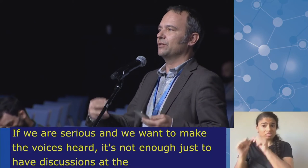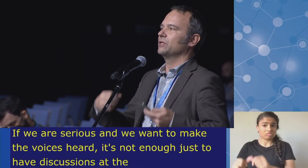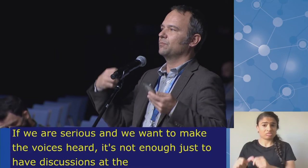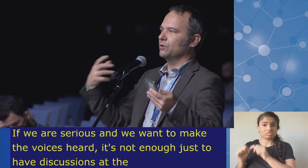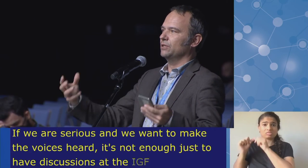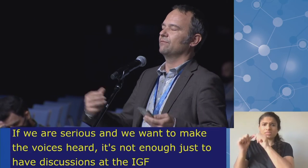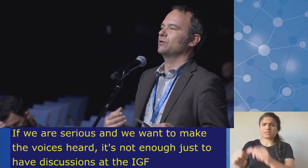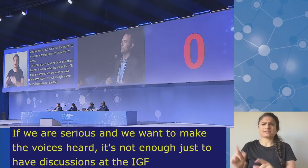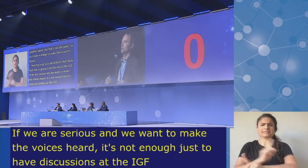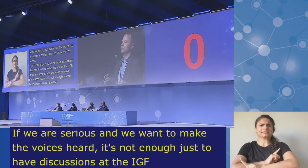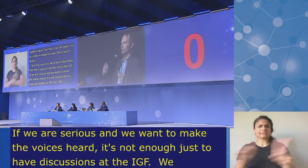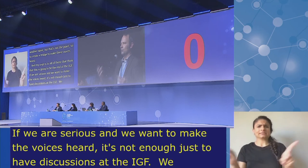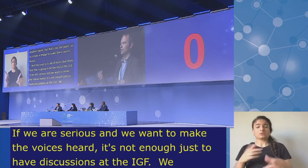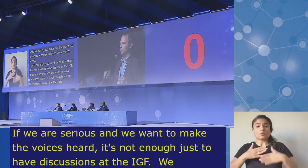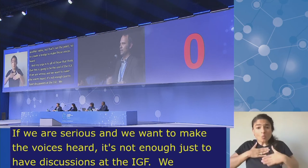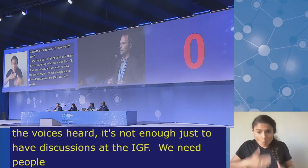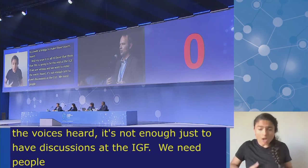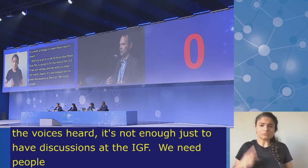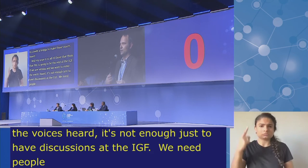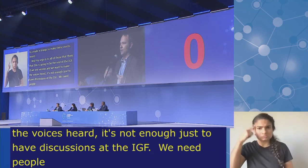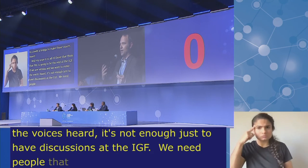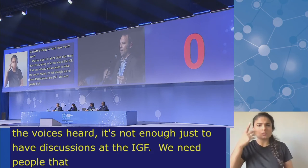решения, и это должно стать нашей целью.